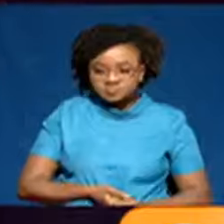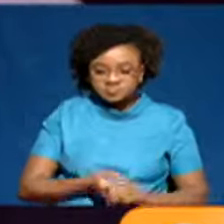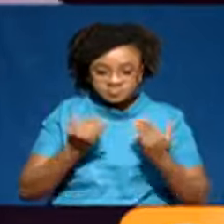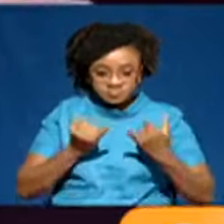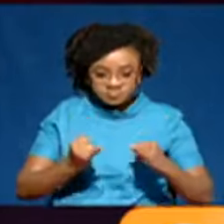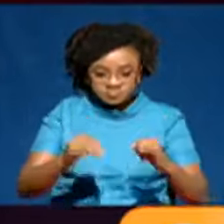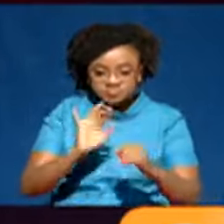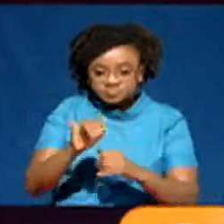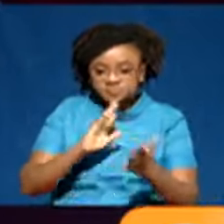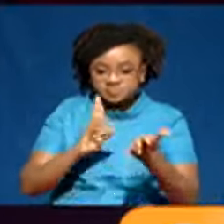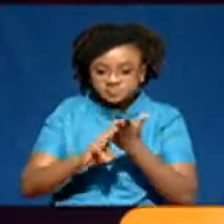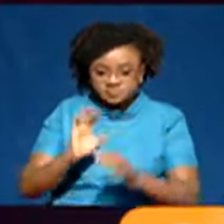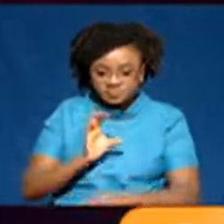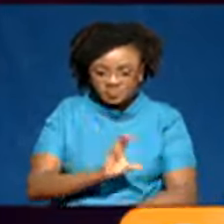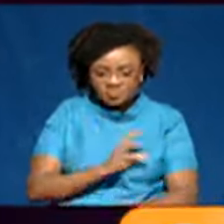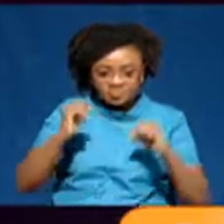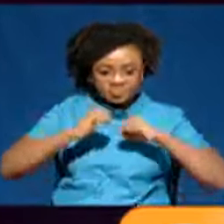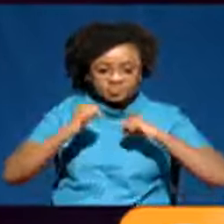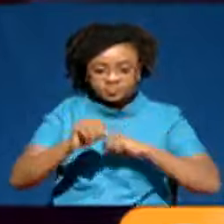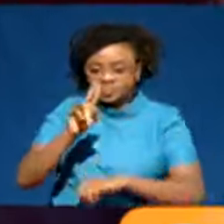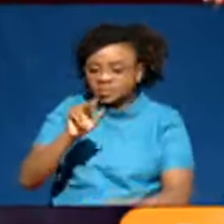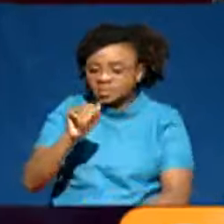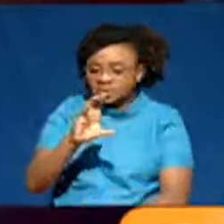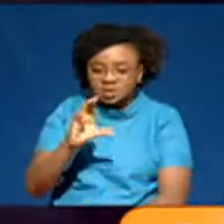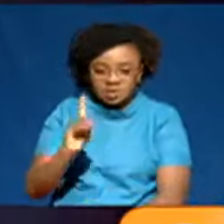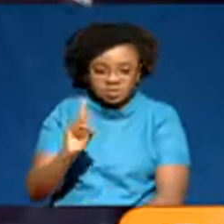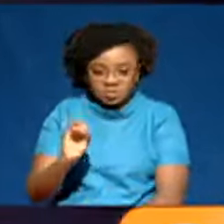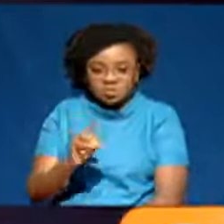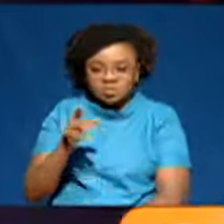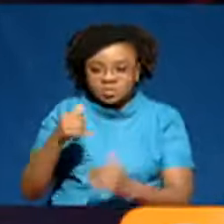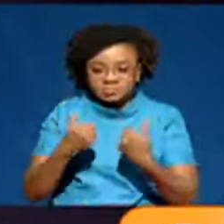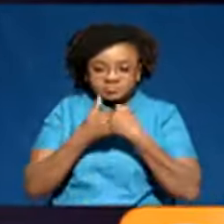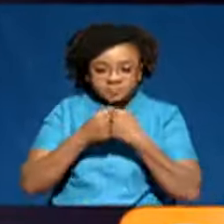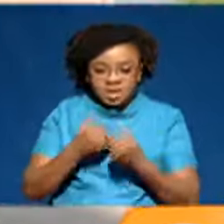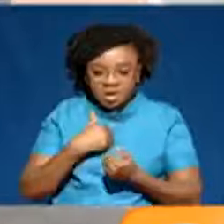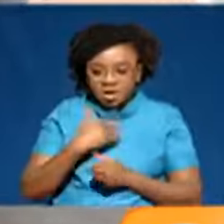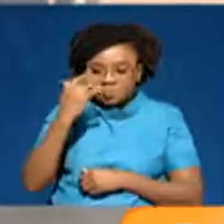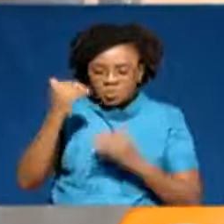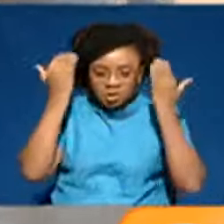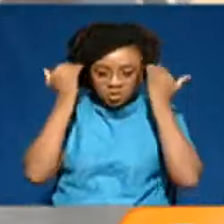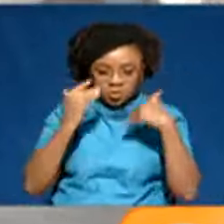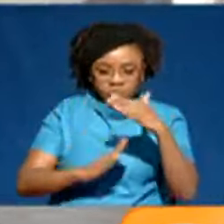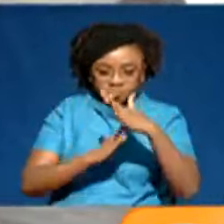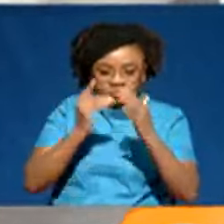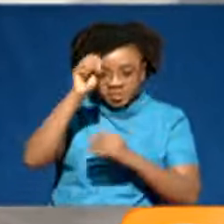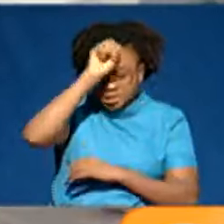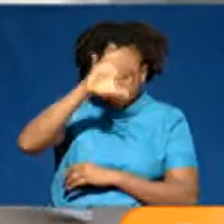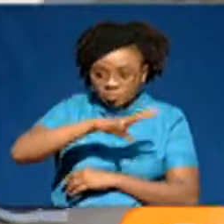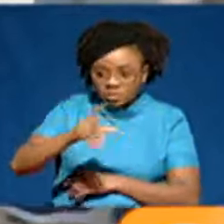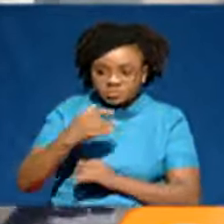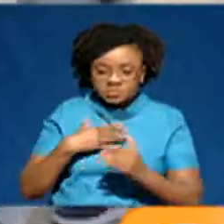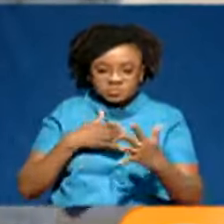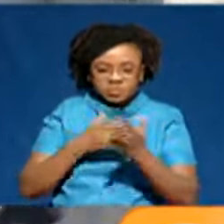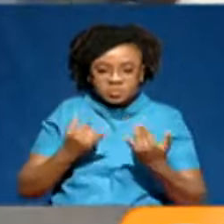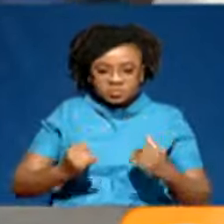Utekelezaji wa ripoti ya kamati ya maridhiano NADCO imepata pigo baada ya mahakama kuu mjini Kiambu kusitisha